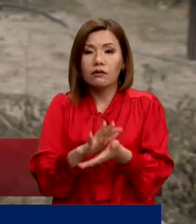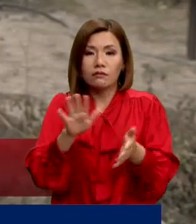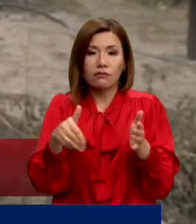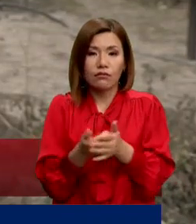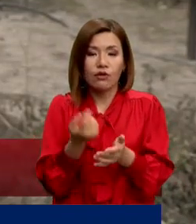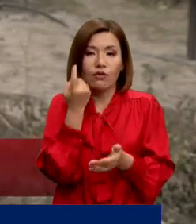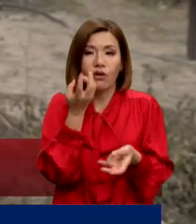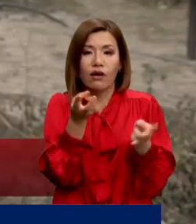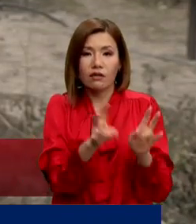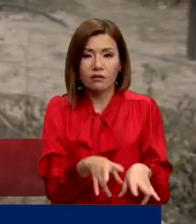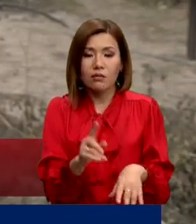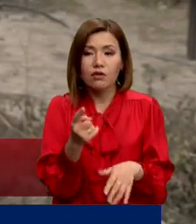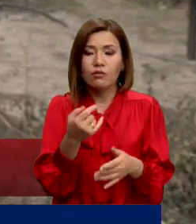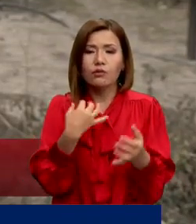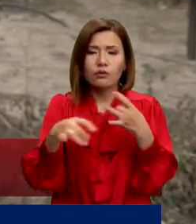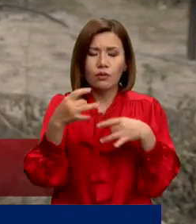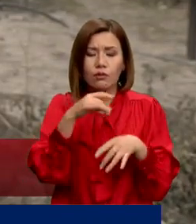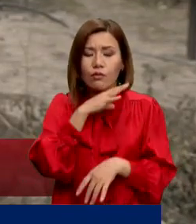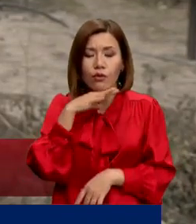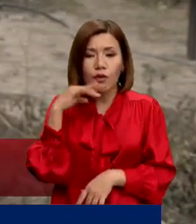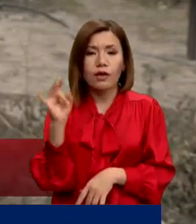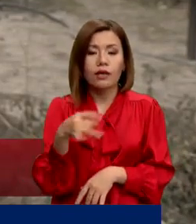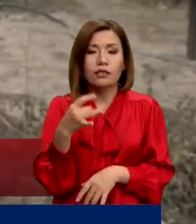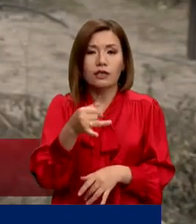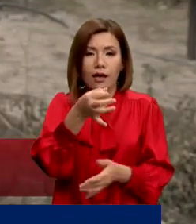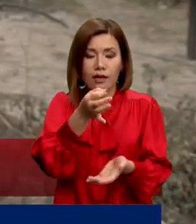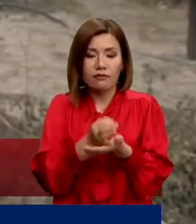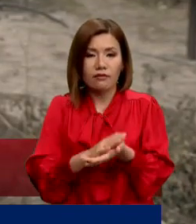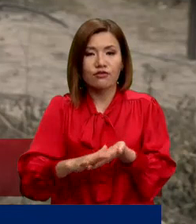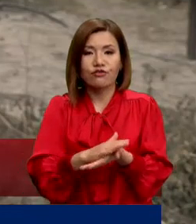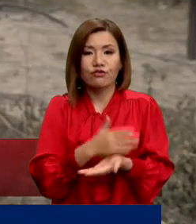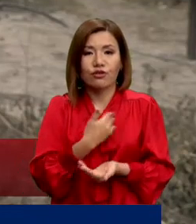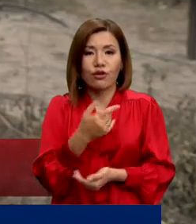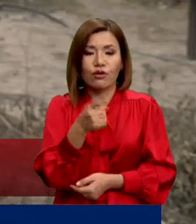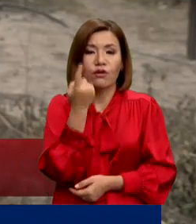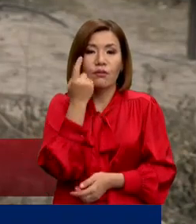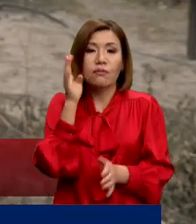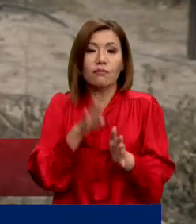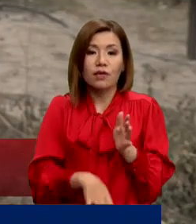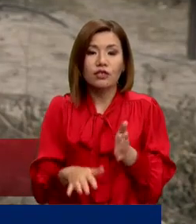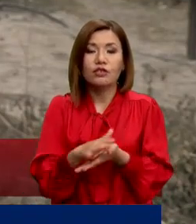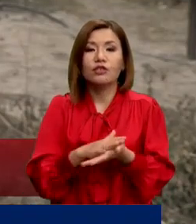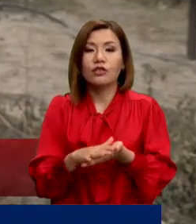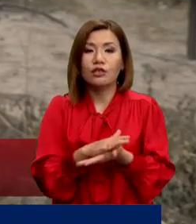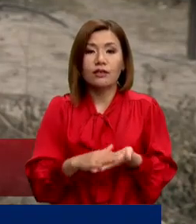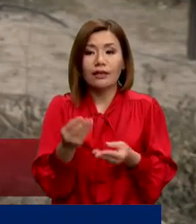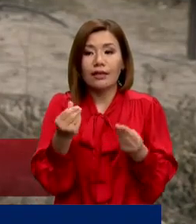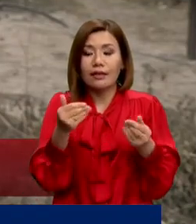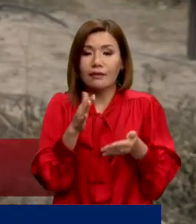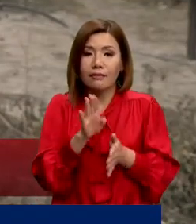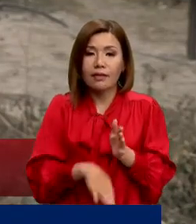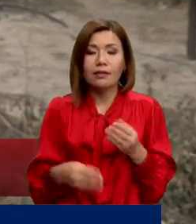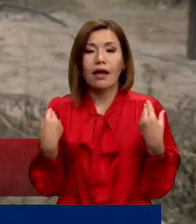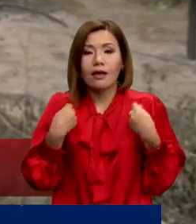телефон оставил дома, потому что я потом сколько звонила, телефон не отвечал. Так что он без телефона и без ничего, и без денег, и без